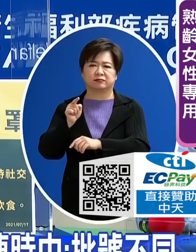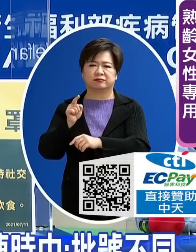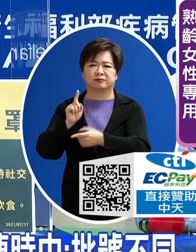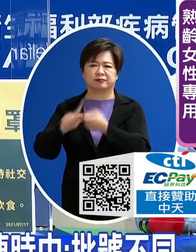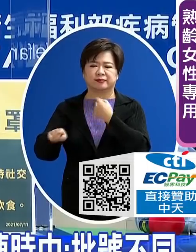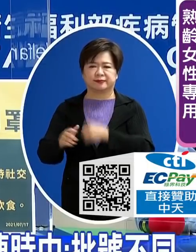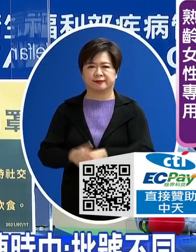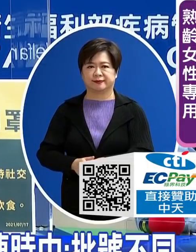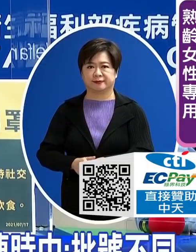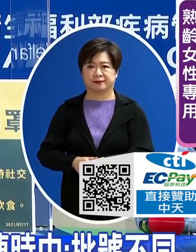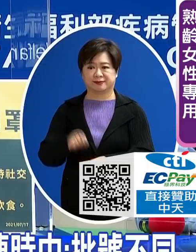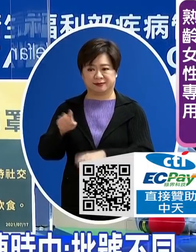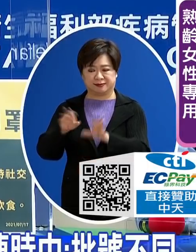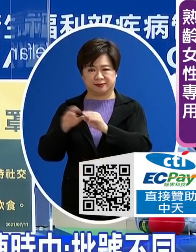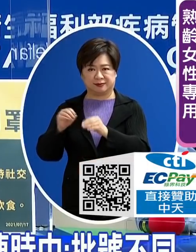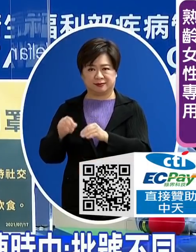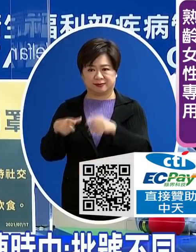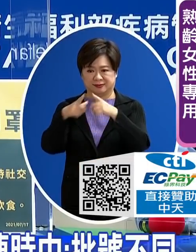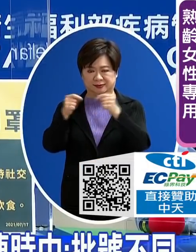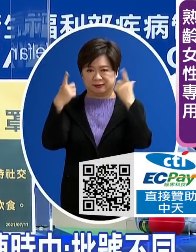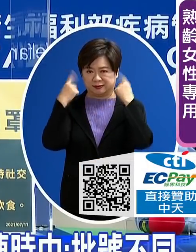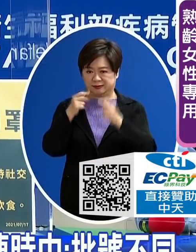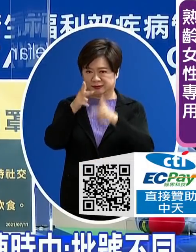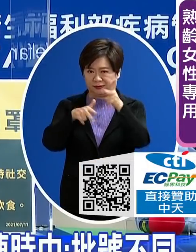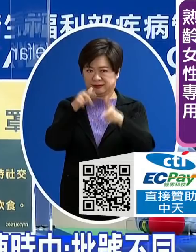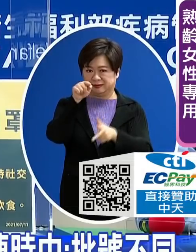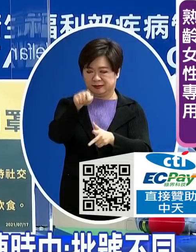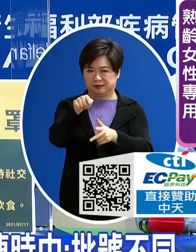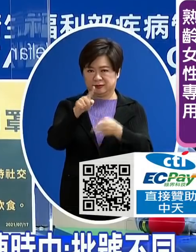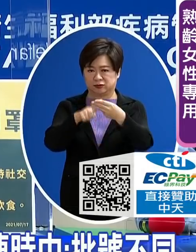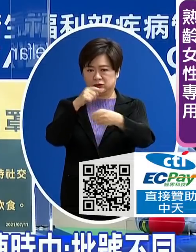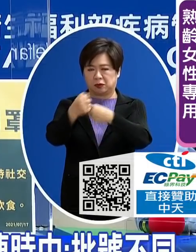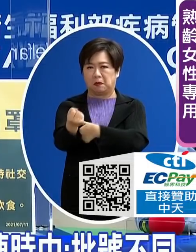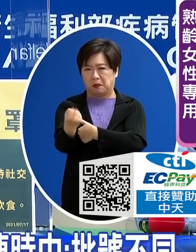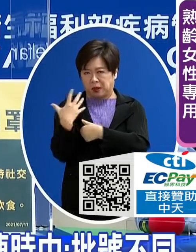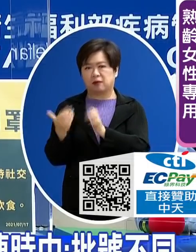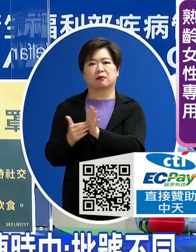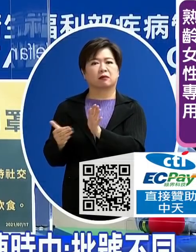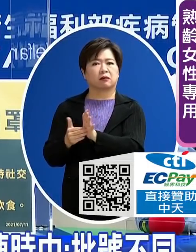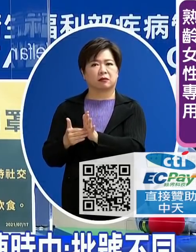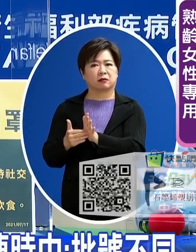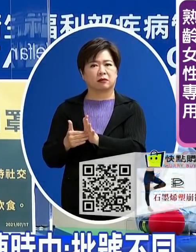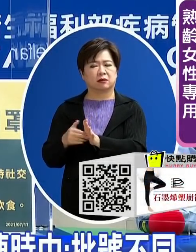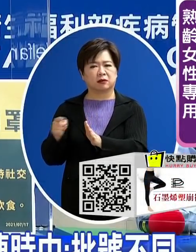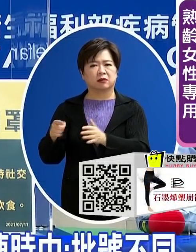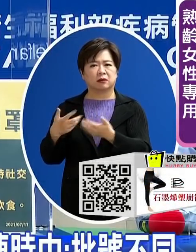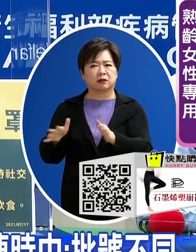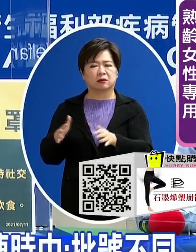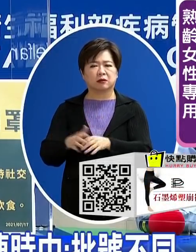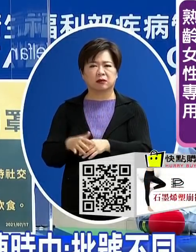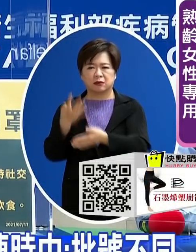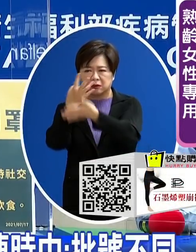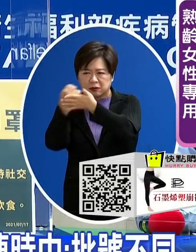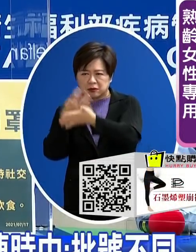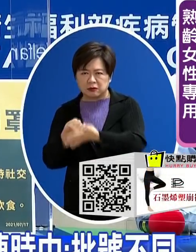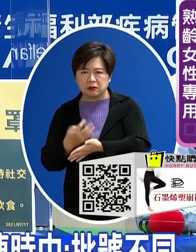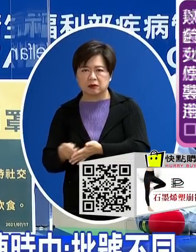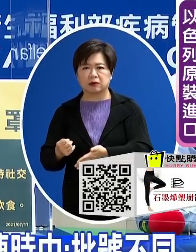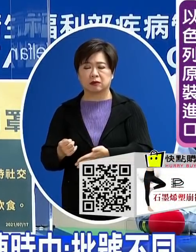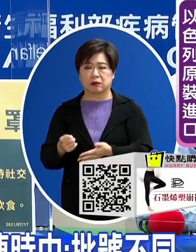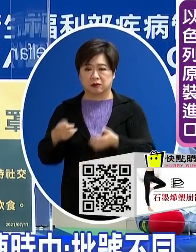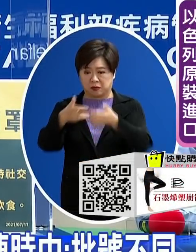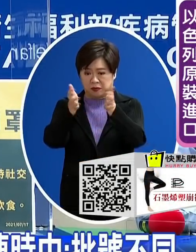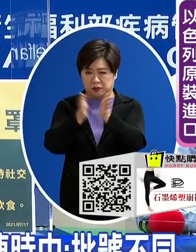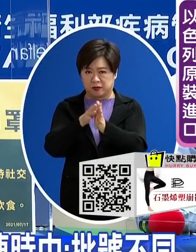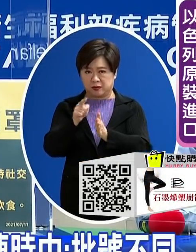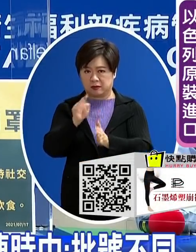但是这个资料是日本原厂跟我们主动揭露的，好，它其实有很多批，而且它也有一批他